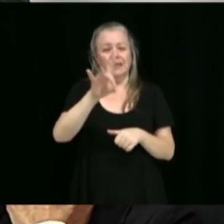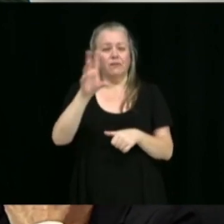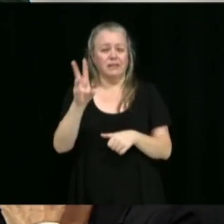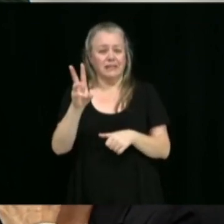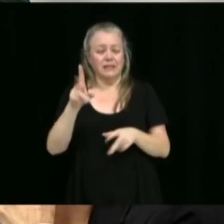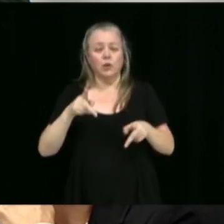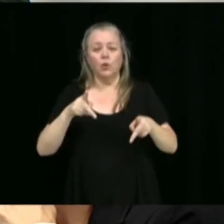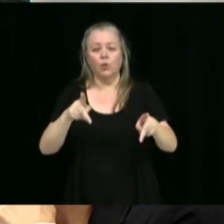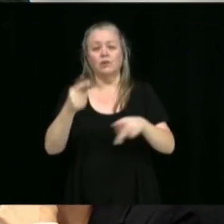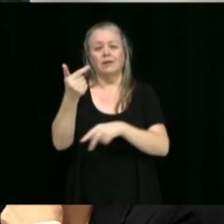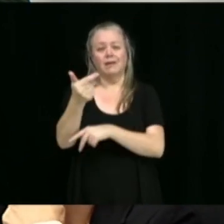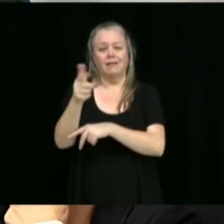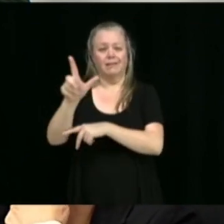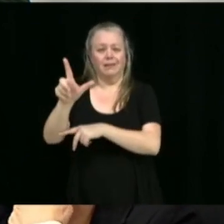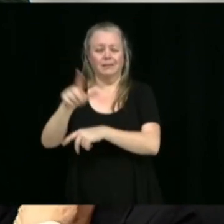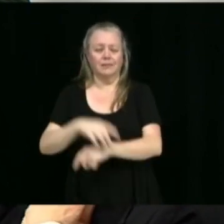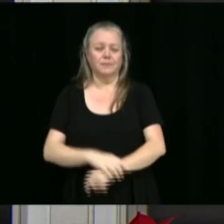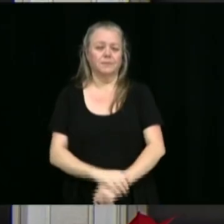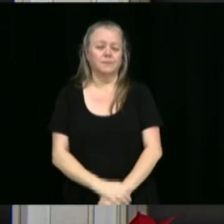Ligne.